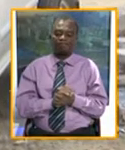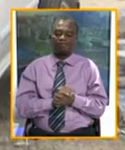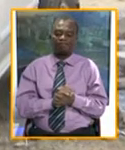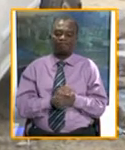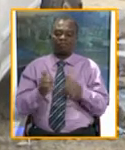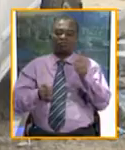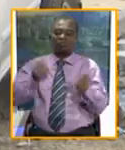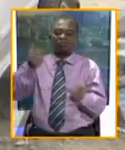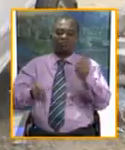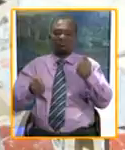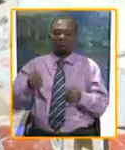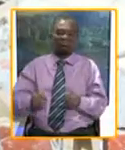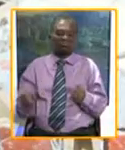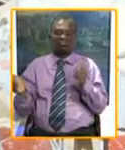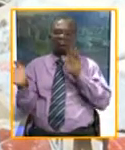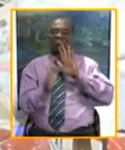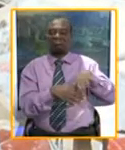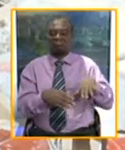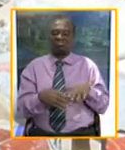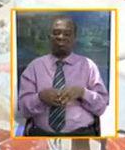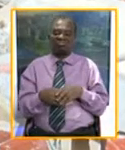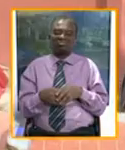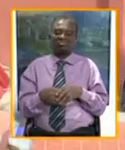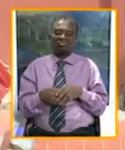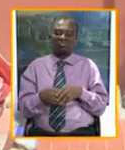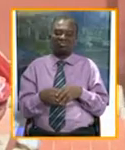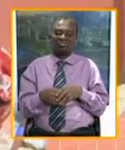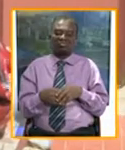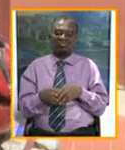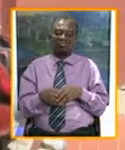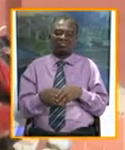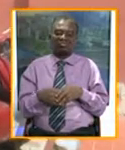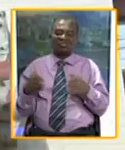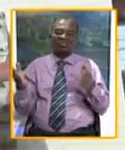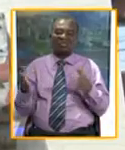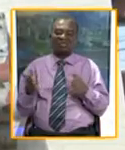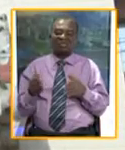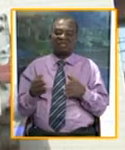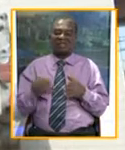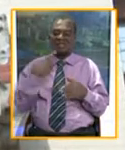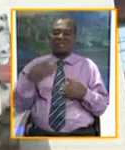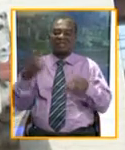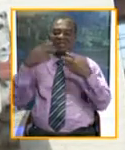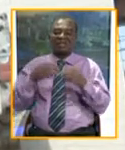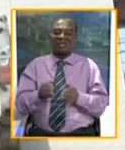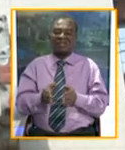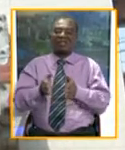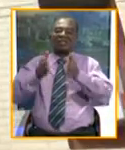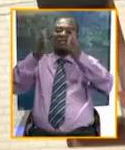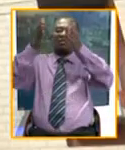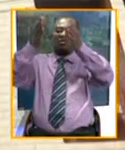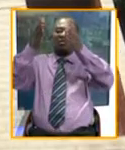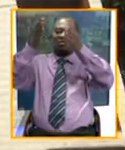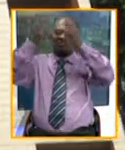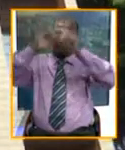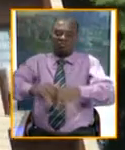Des véhicules irrécupérables, totalement engloutis par les gravats. Des gravats qui proviennent de cet immeuble à la Riviera